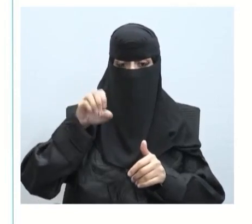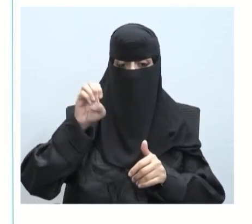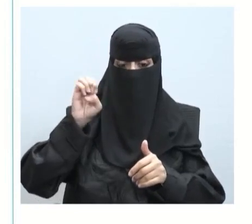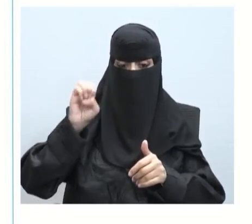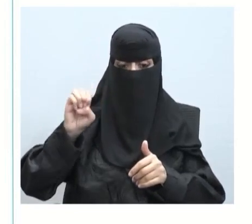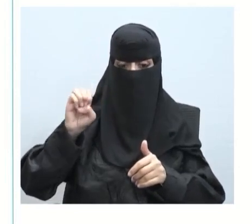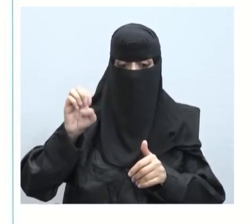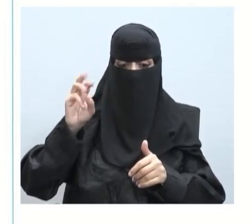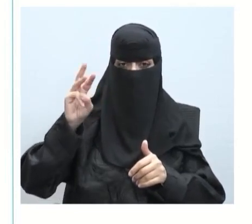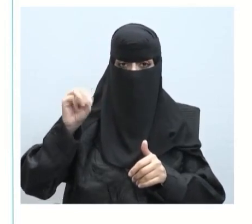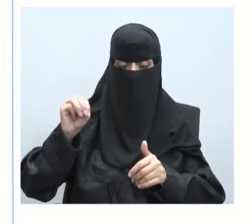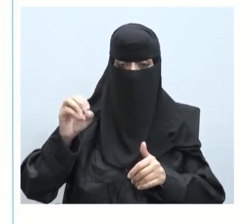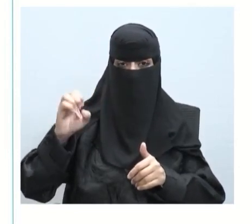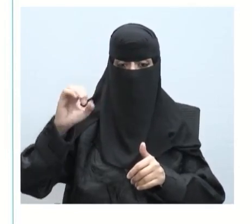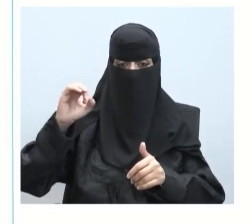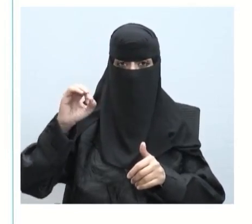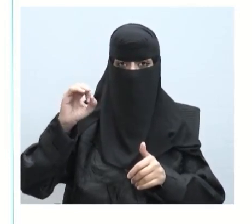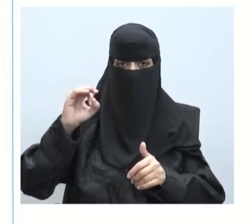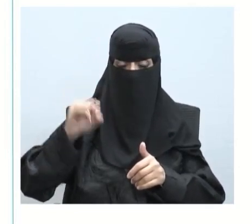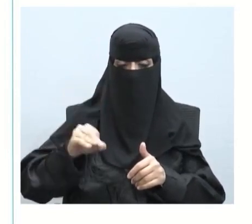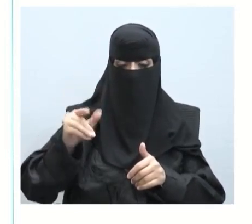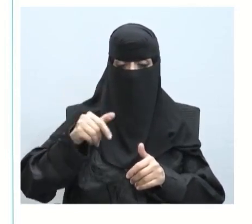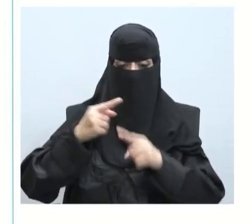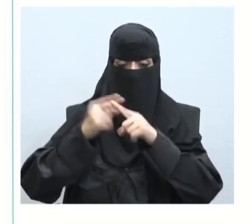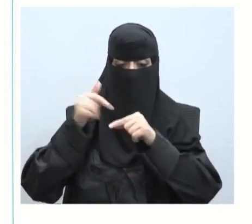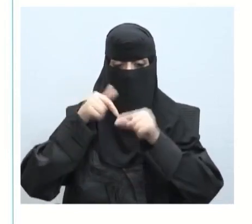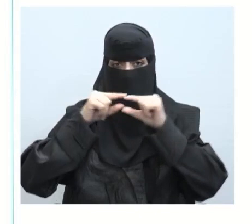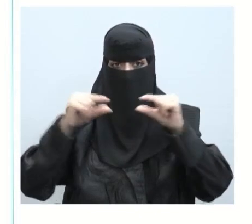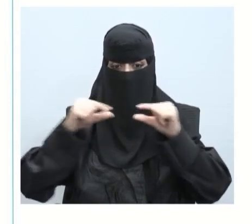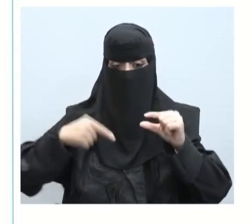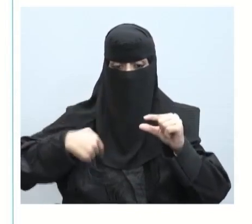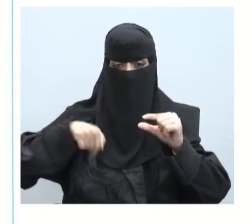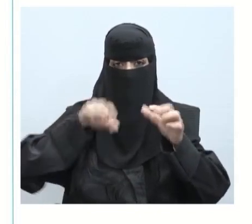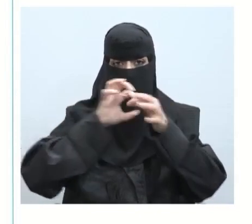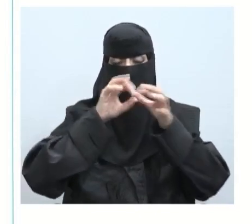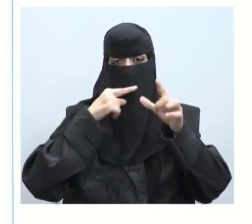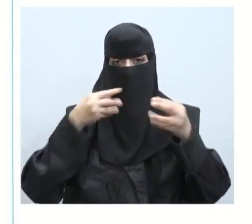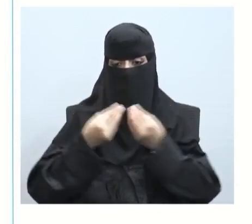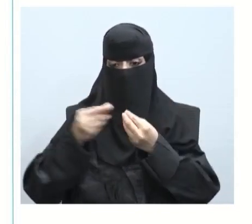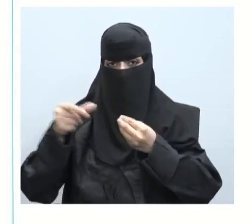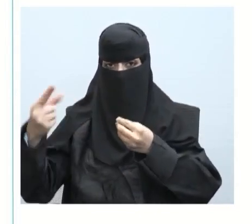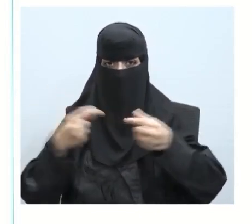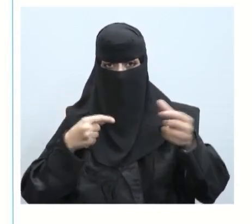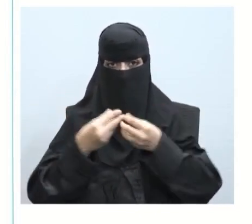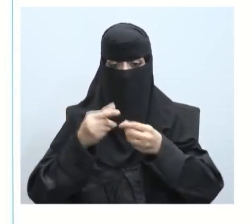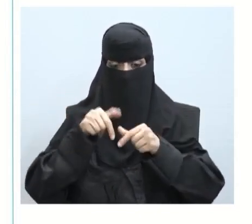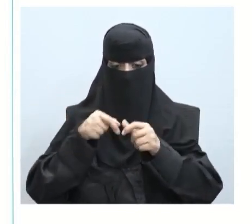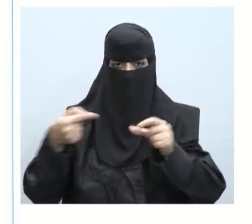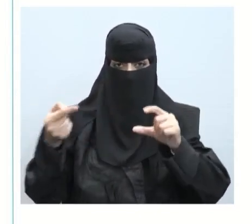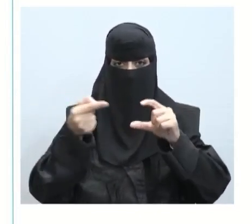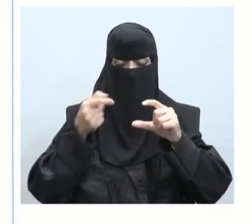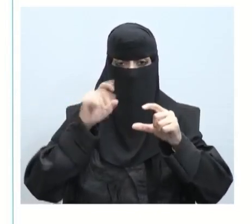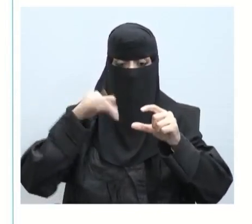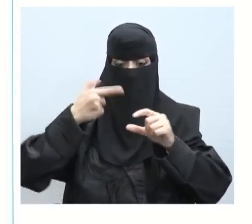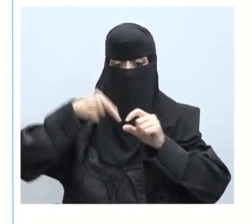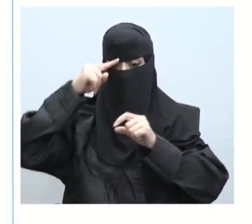ستتصل به. أيضاً topic يشير إلى اسم الموضوع الذي سيشترك فيه العميل، والبورت يشير إلى منفذ الخادم